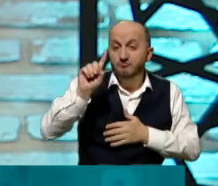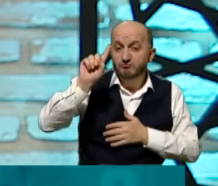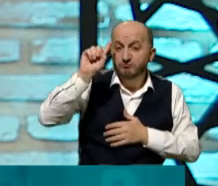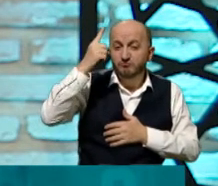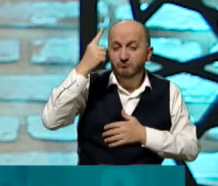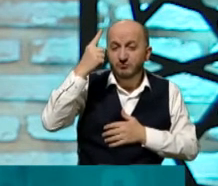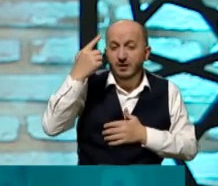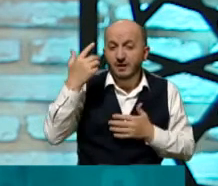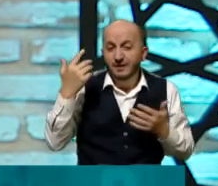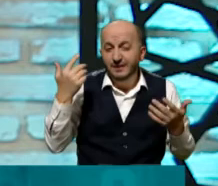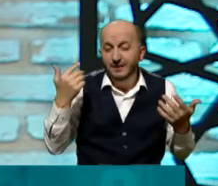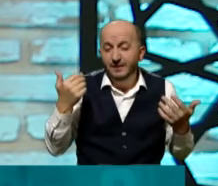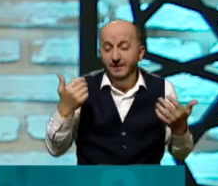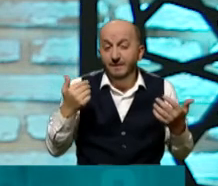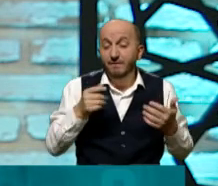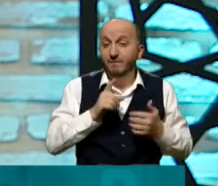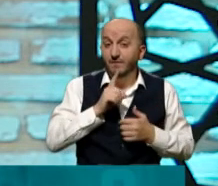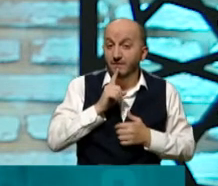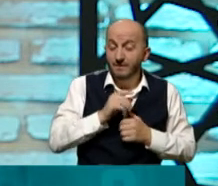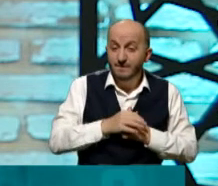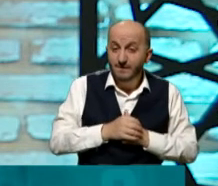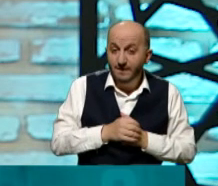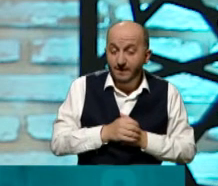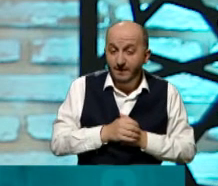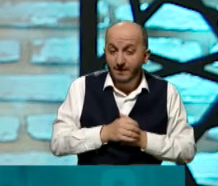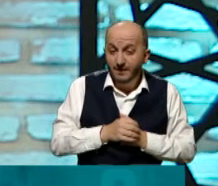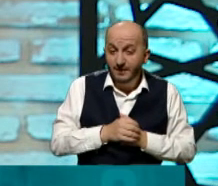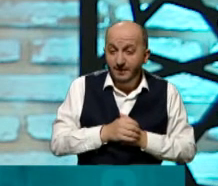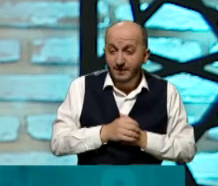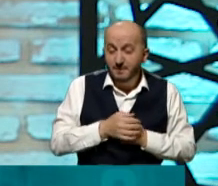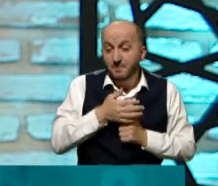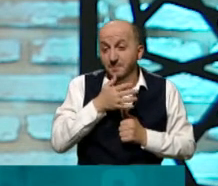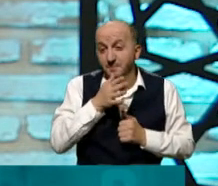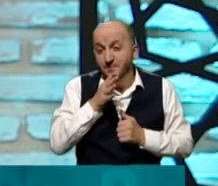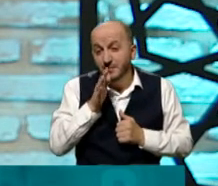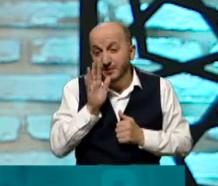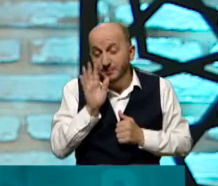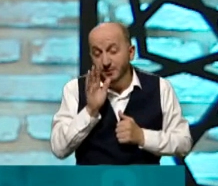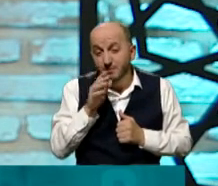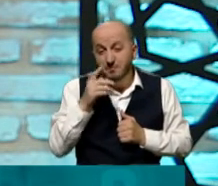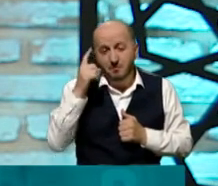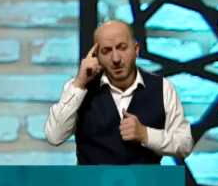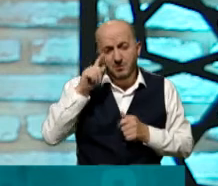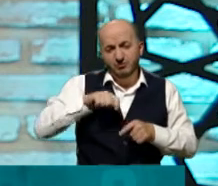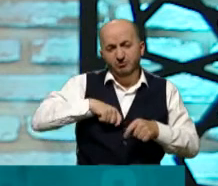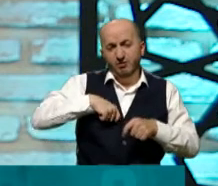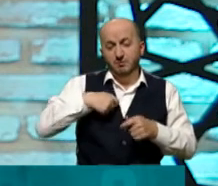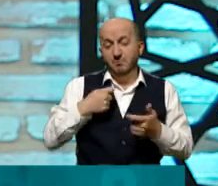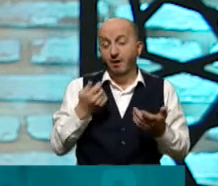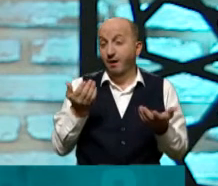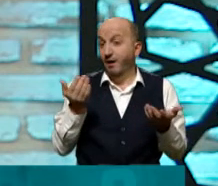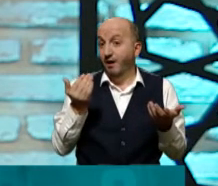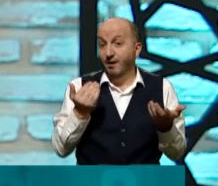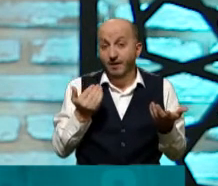tadiri cazise bir art olduğundan bahsediliyor. Yani bilmiyorum, bu bana çok saçma geliyor ama bu